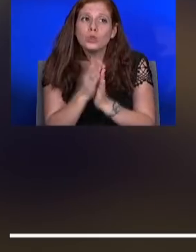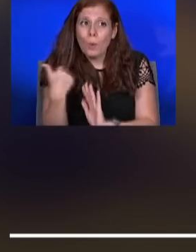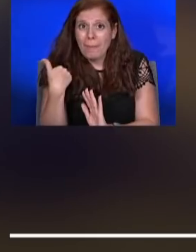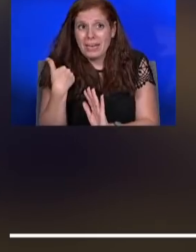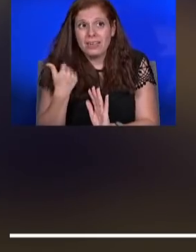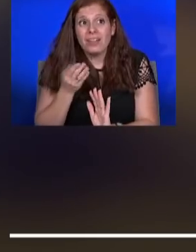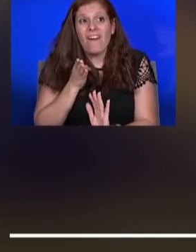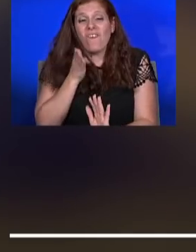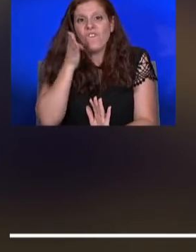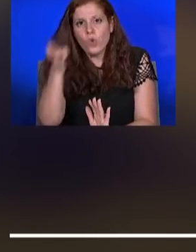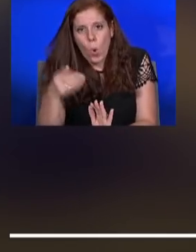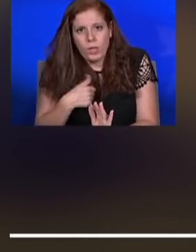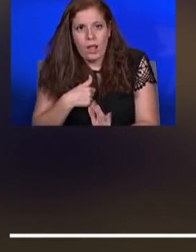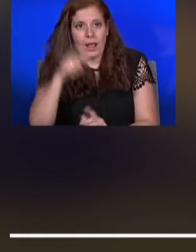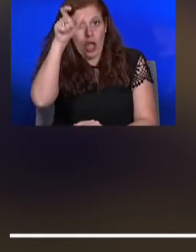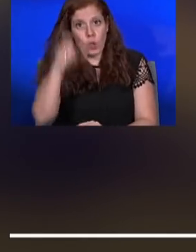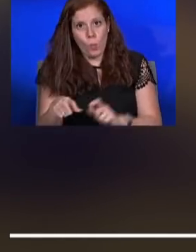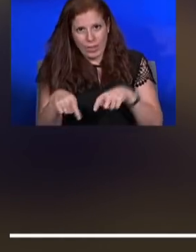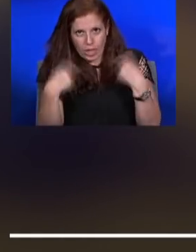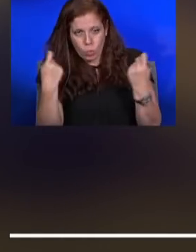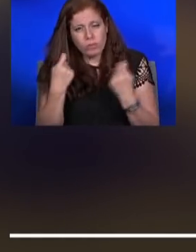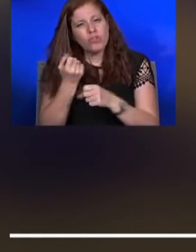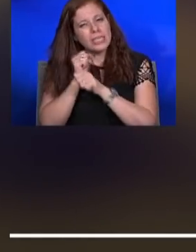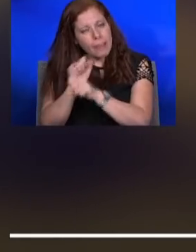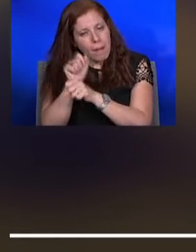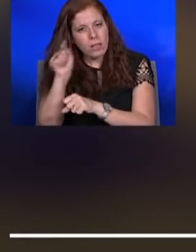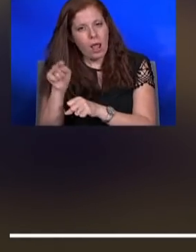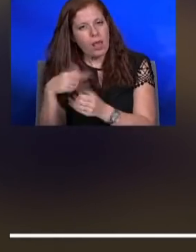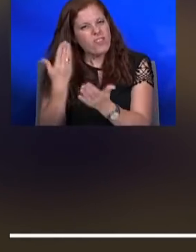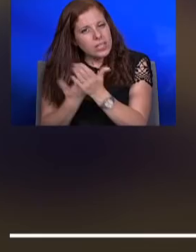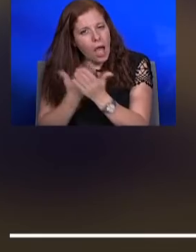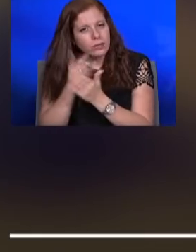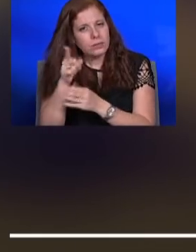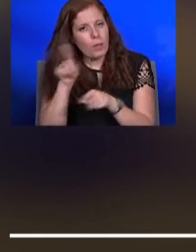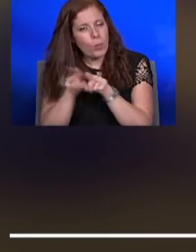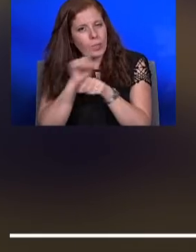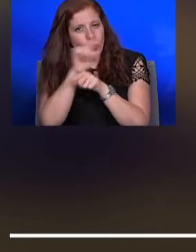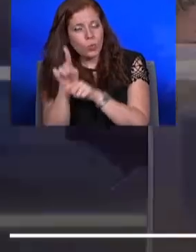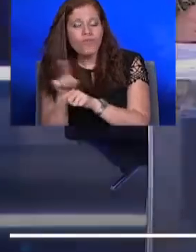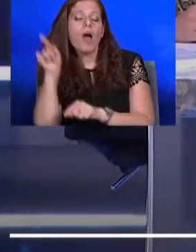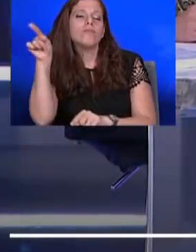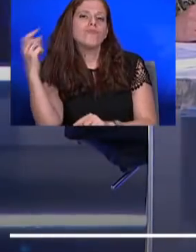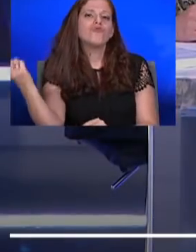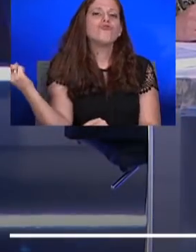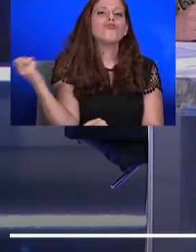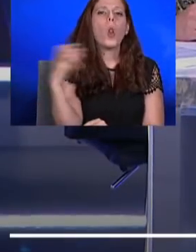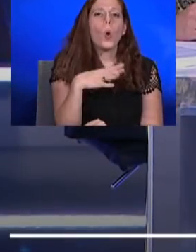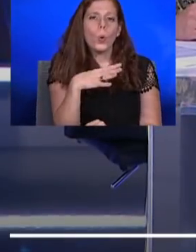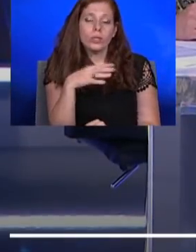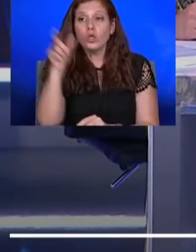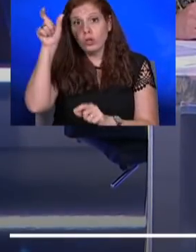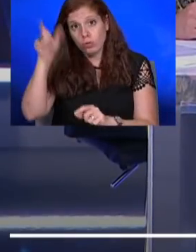חינוכית ששמחתי עליה והתייעצתי בה באותה תקופה, היא שלחה אותי בעצם לדמות דתית בירושלים.